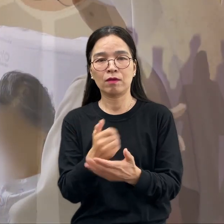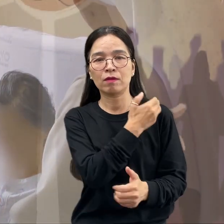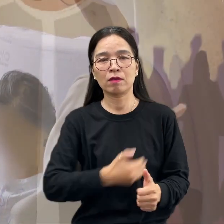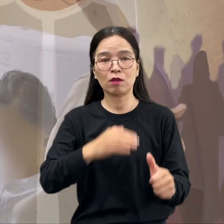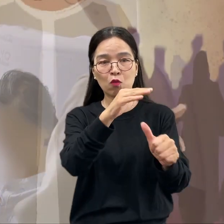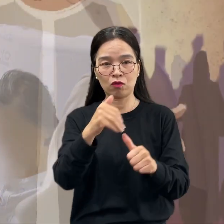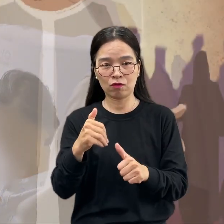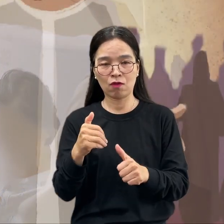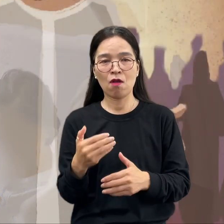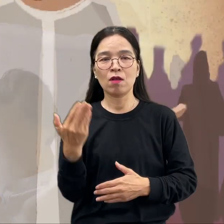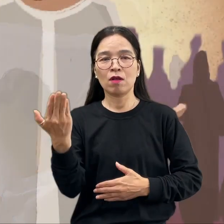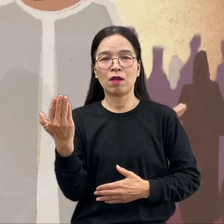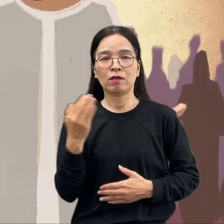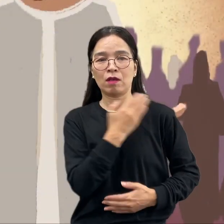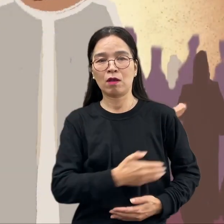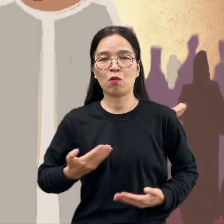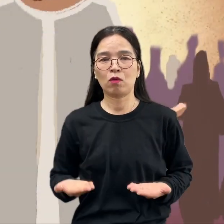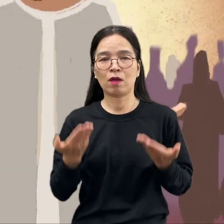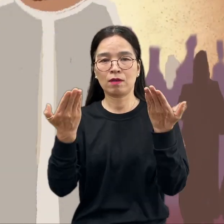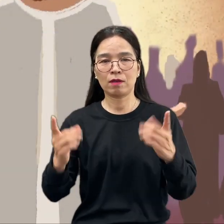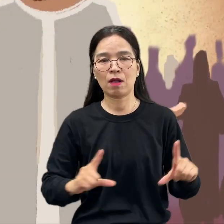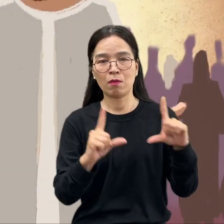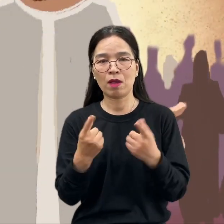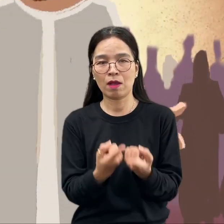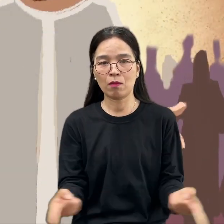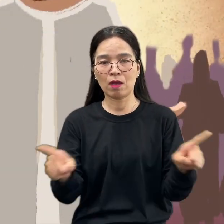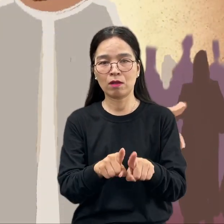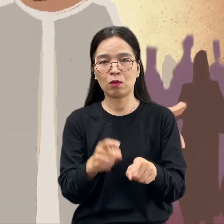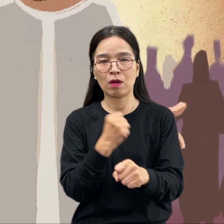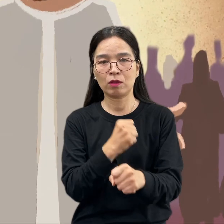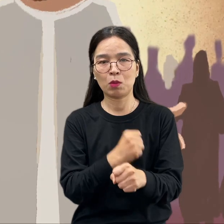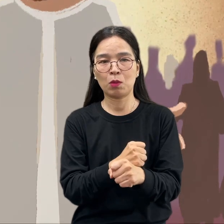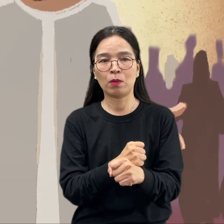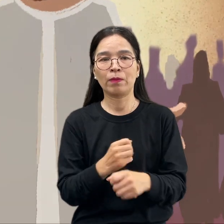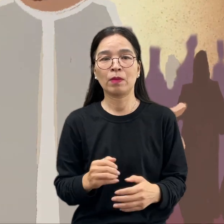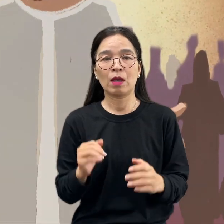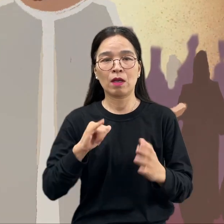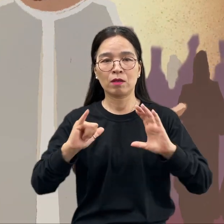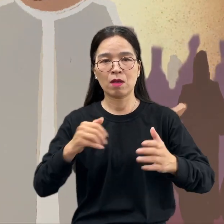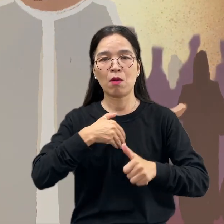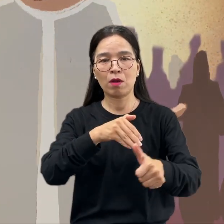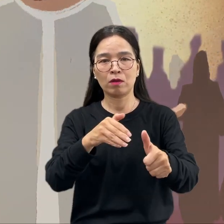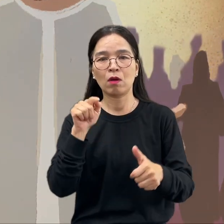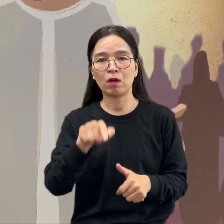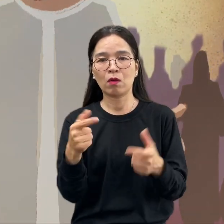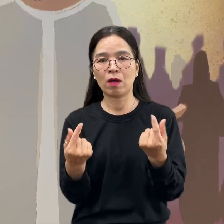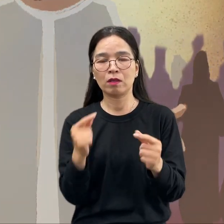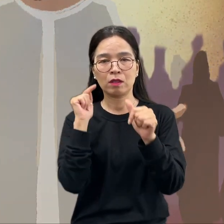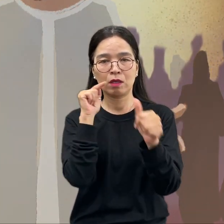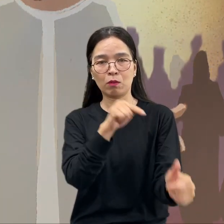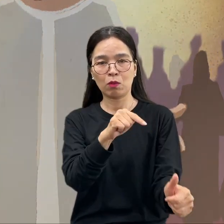예수님께서는 제자들을 부르셔서 당신의 봉사하는 삶에 함께하도록 하시고 세상에 파견하시면서